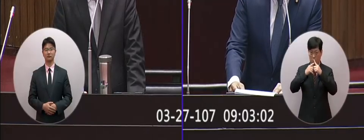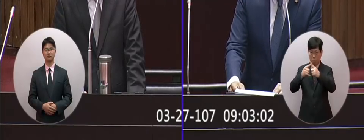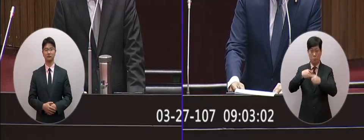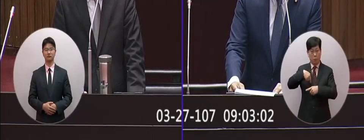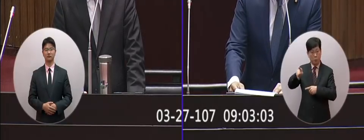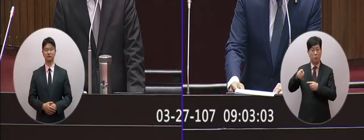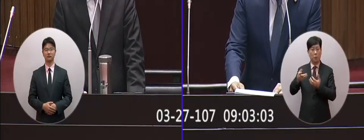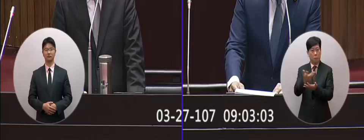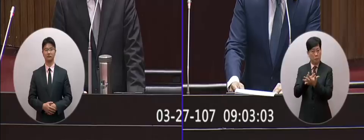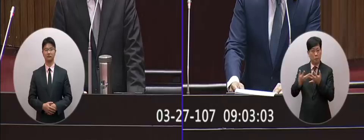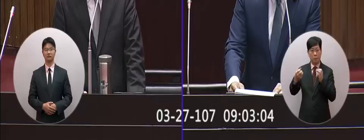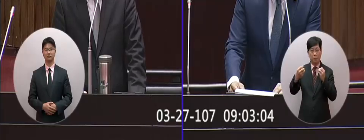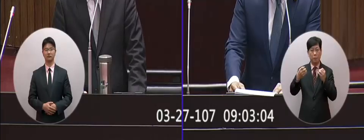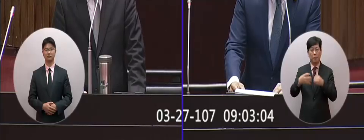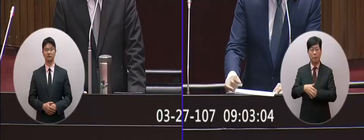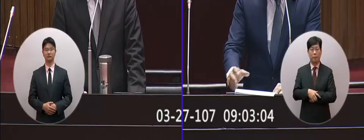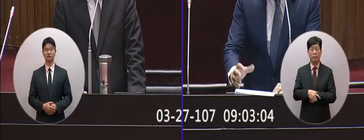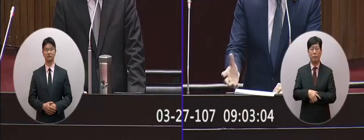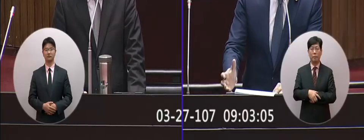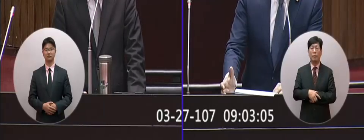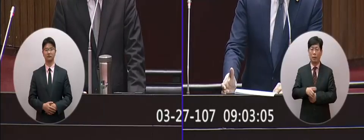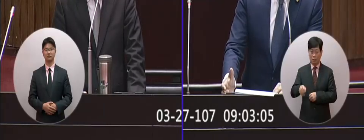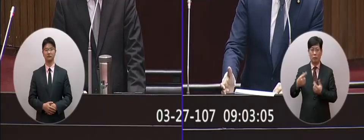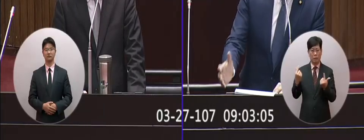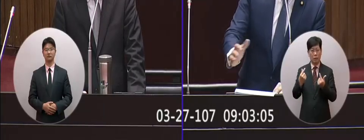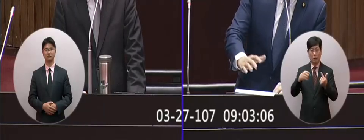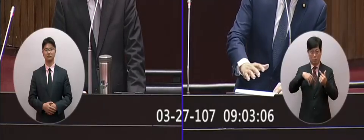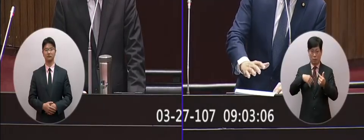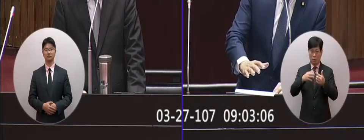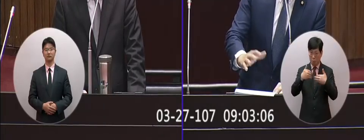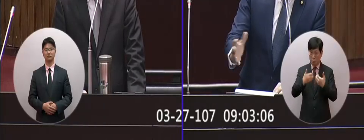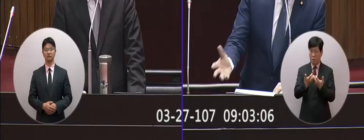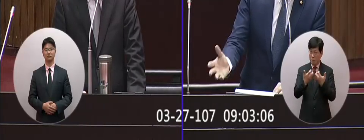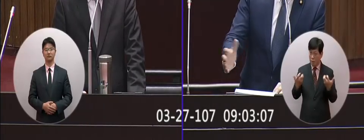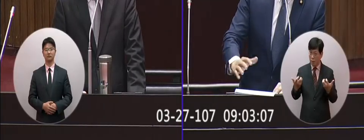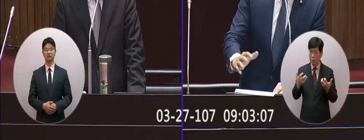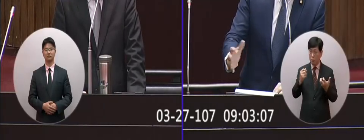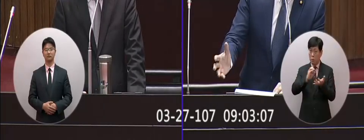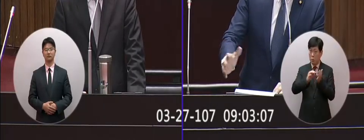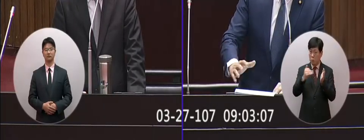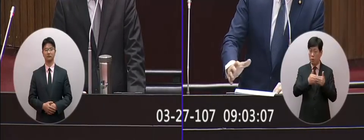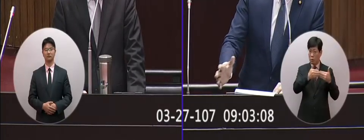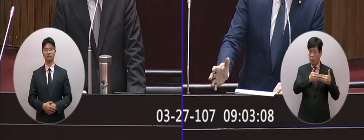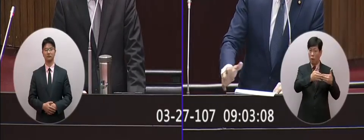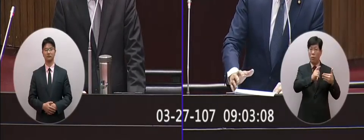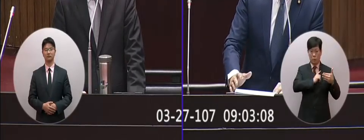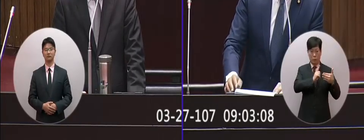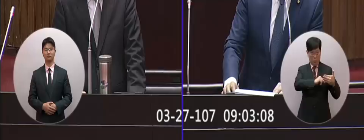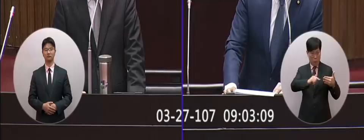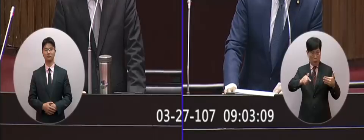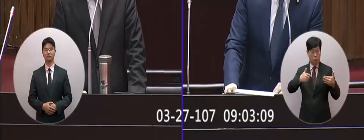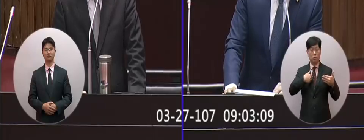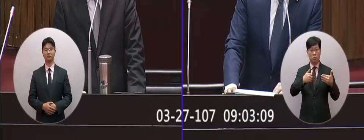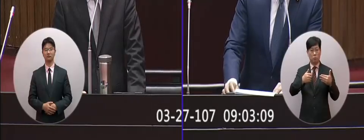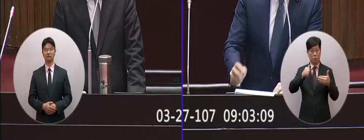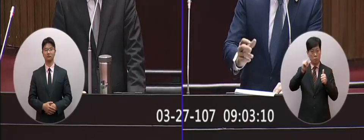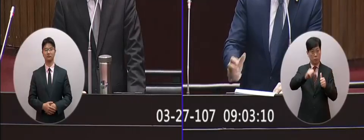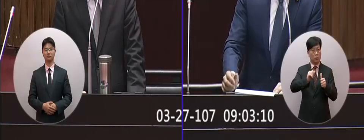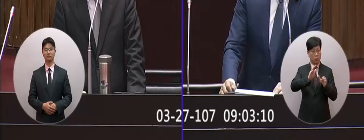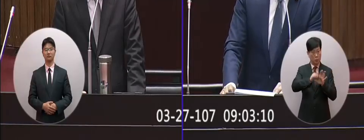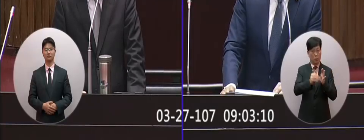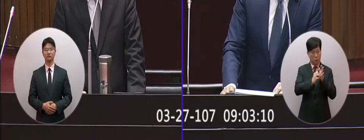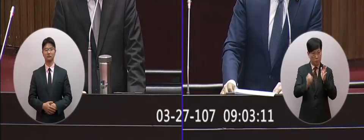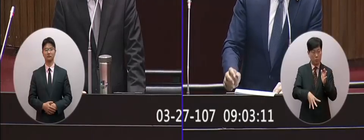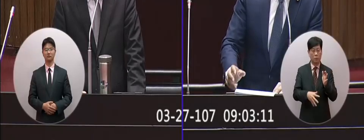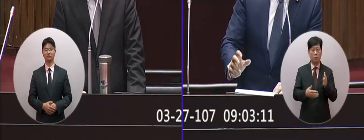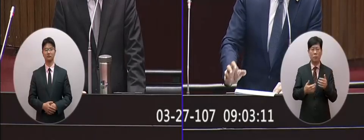进行进一步的沟通。那这沟通里可能也包括说有没有要区分，有没有使用到中国大陆原料等等的这样的一个部分，可不可以请您